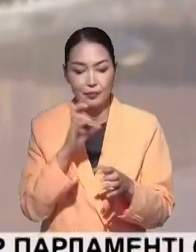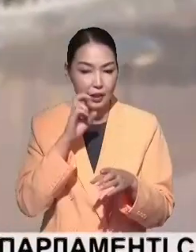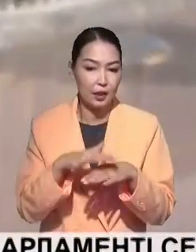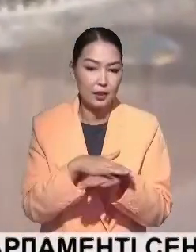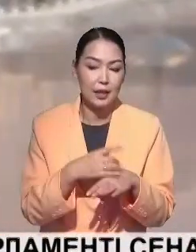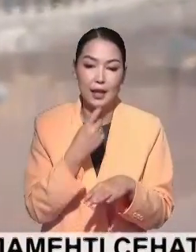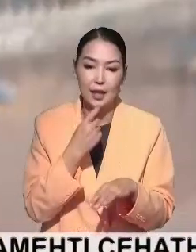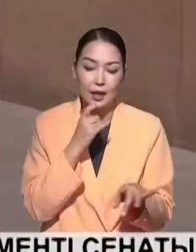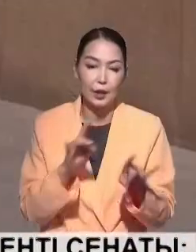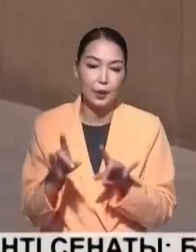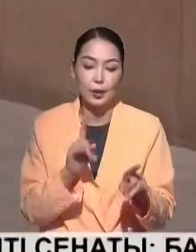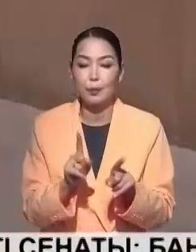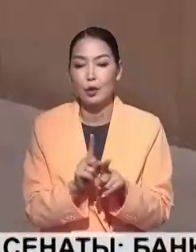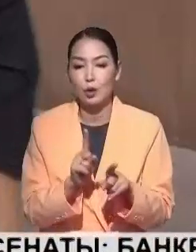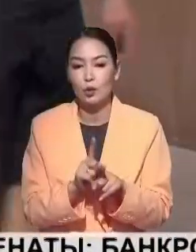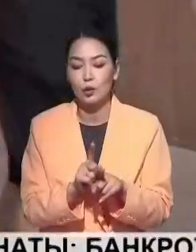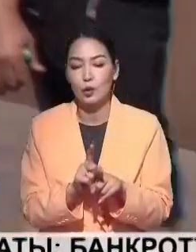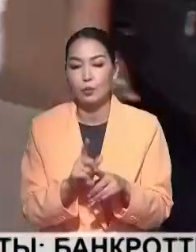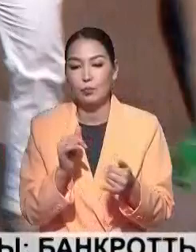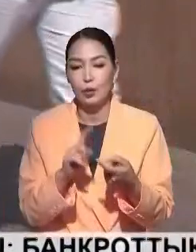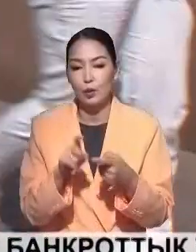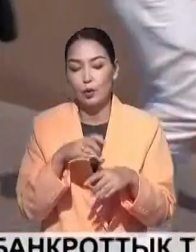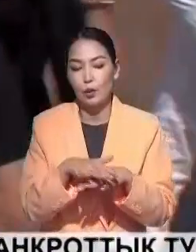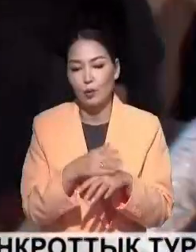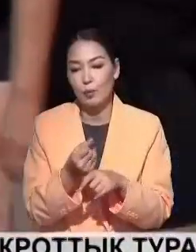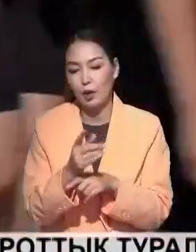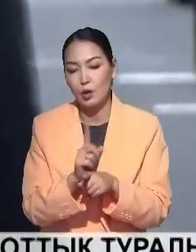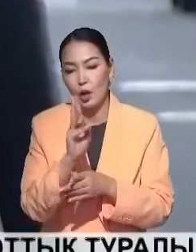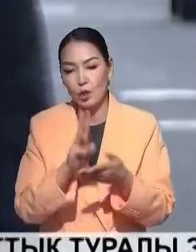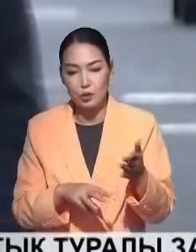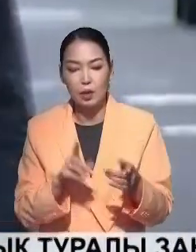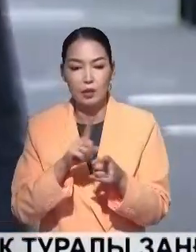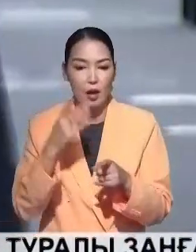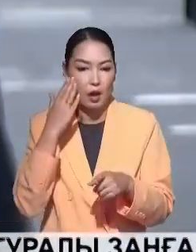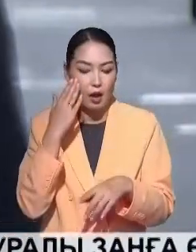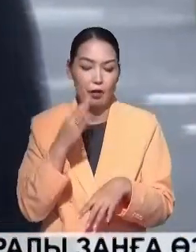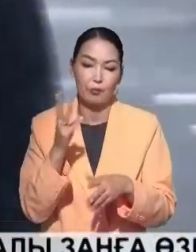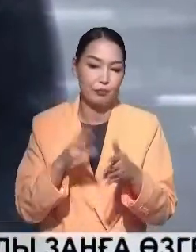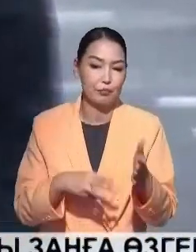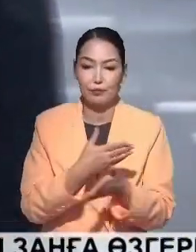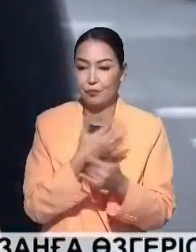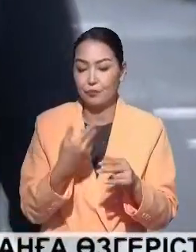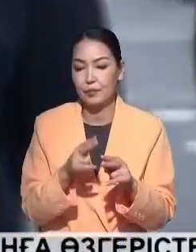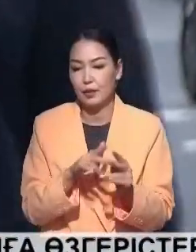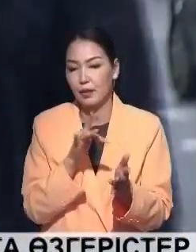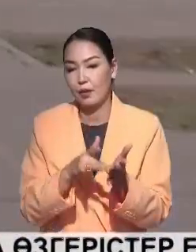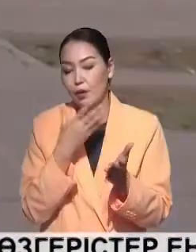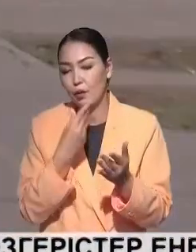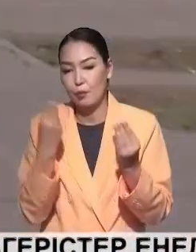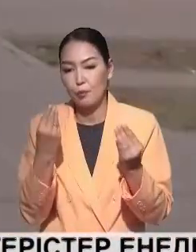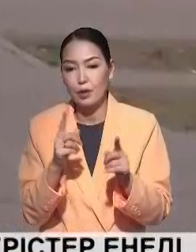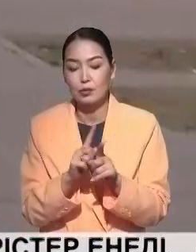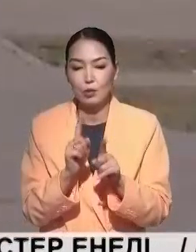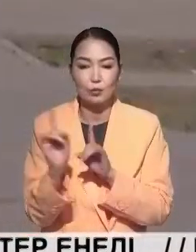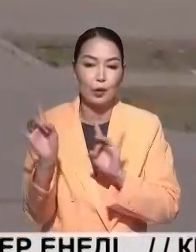тілдегі жарнамаға жеңіл желпі қарайтындарға қатысты қандай да бір айыппұл салынып, әкімшілік жаза қолданылмайды. Сондықтан қаланың көркі саналатын сауатты